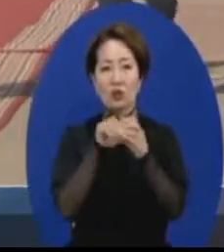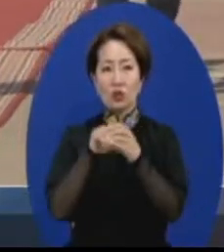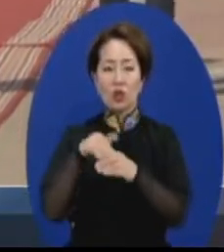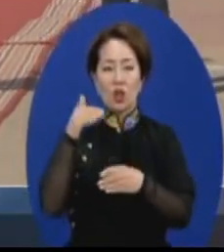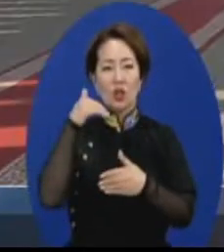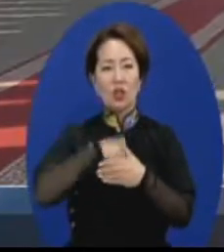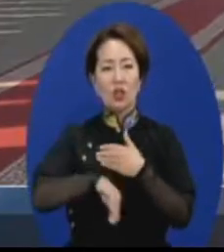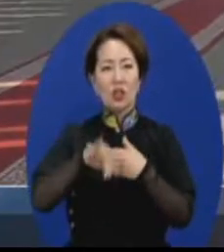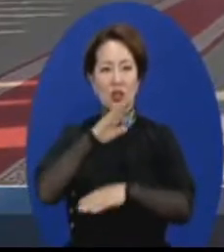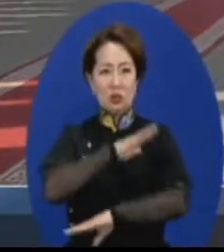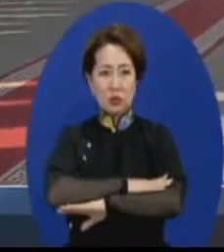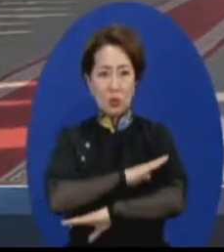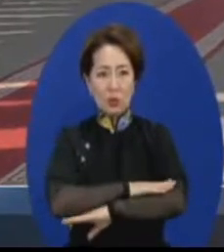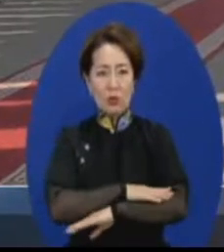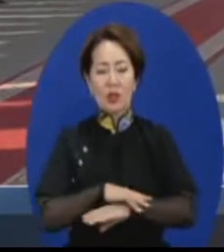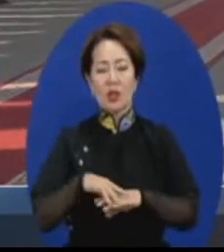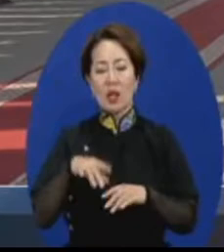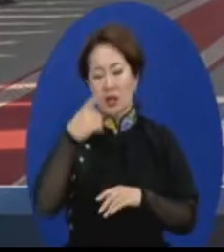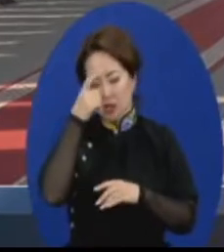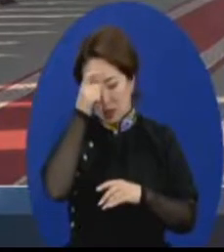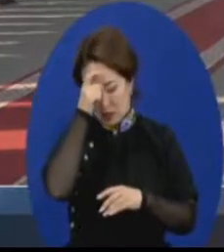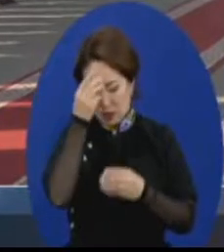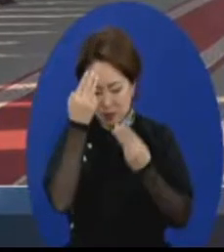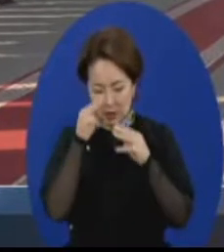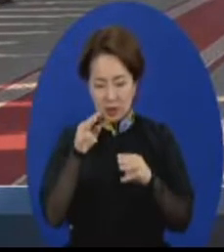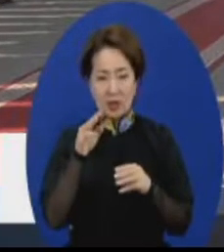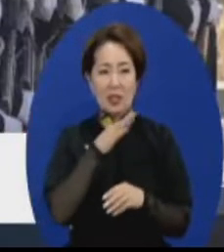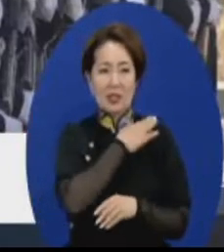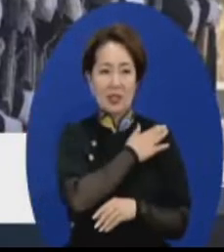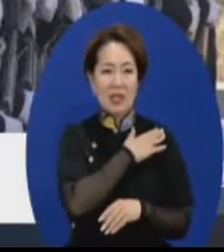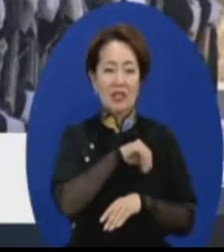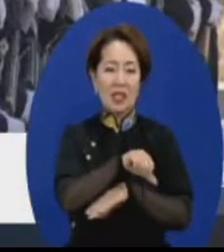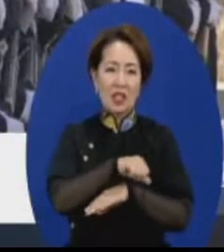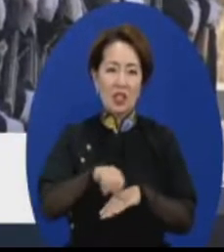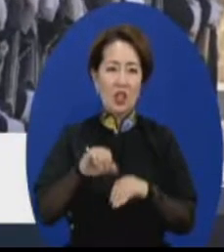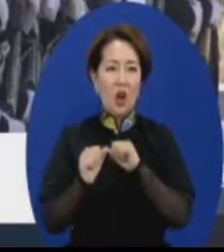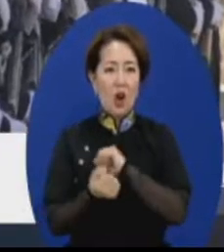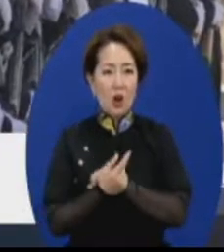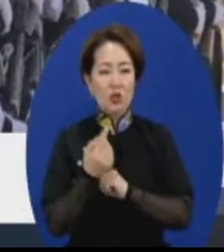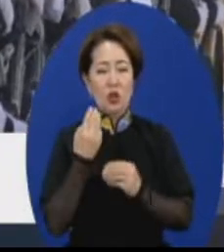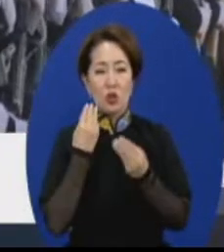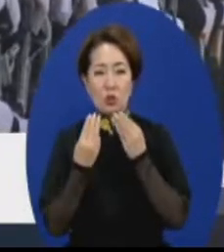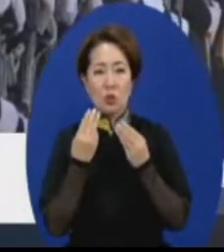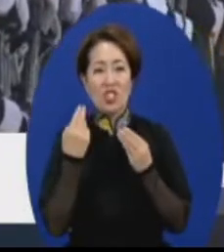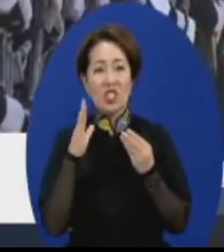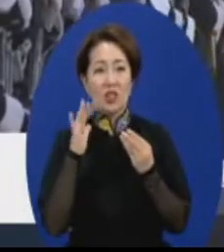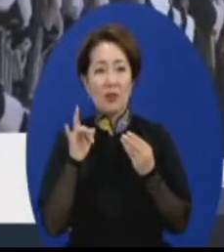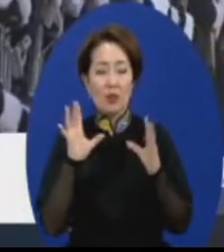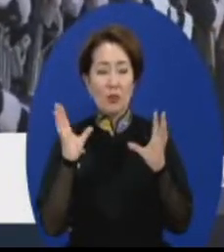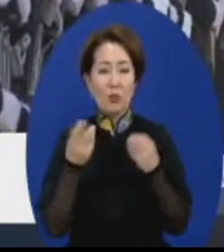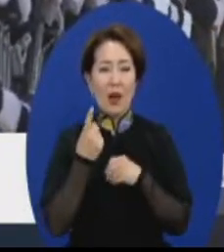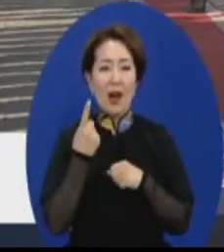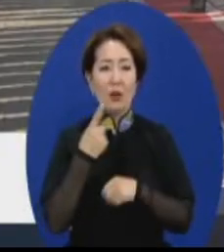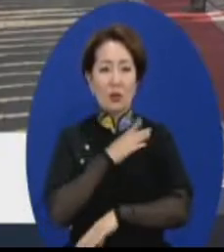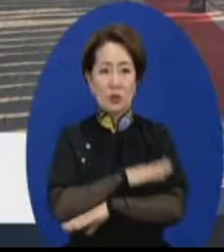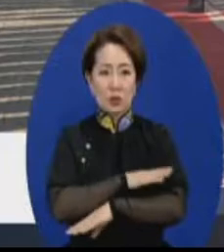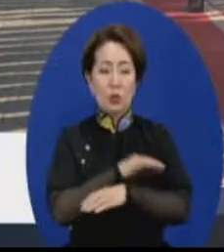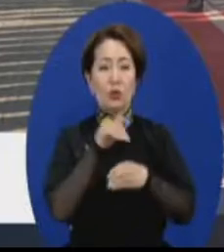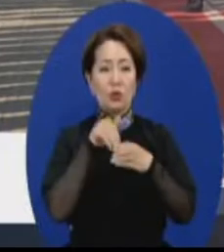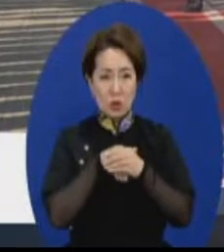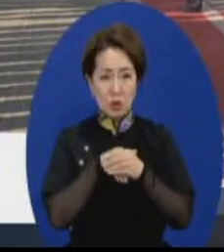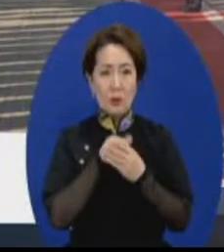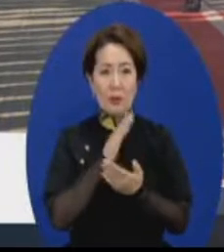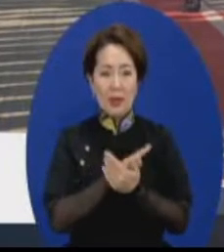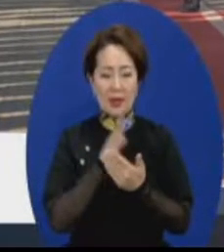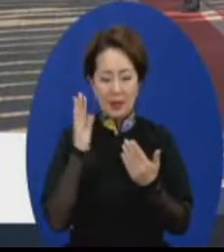Одоо тэрийн эсрэгуулан эрдэм шинжилгээний нэгдсэн хүрээлэн болон хөдөлгөн агжийн цагдаа хил онцгой шүүхэн шийдвэр зэрэг нийтдээ 11 сургуульт байна. Цаашид